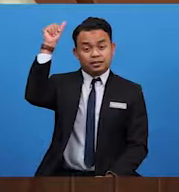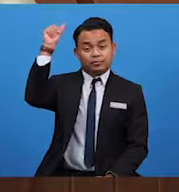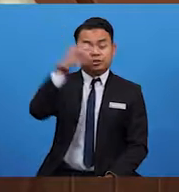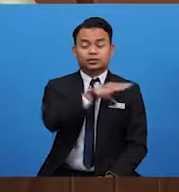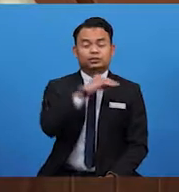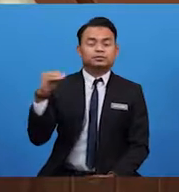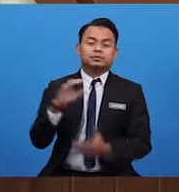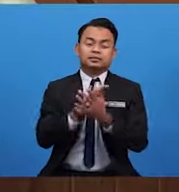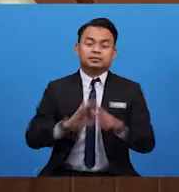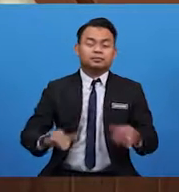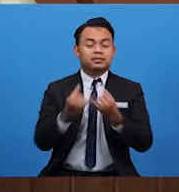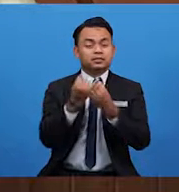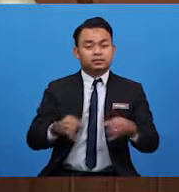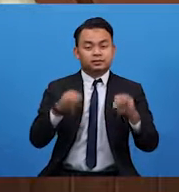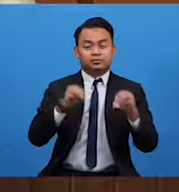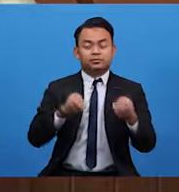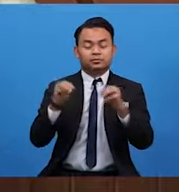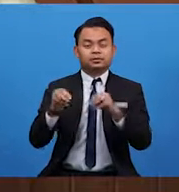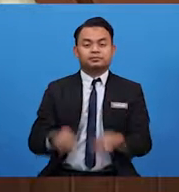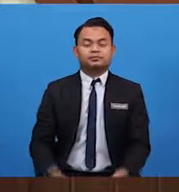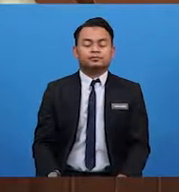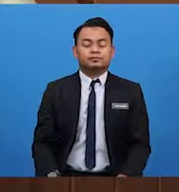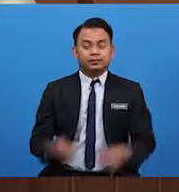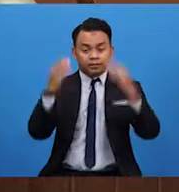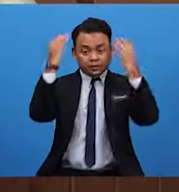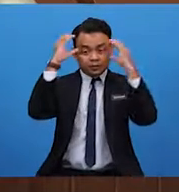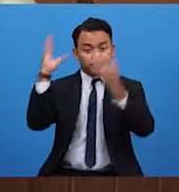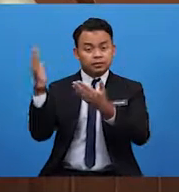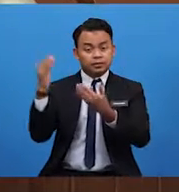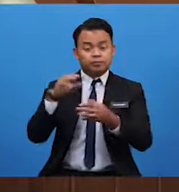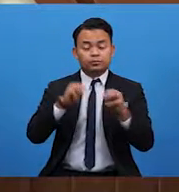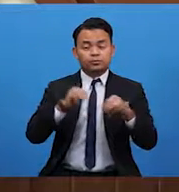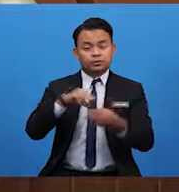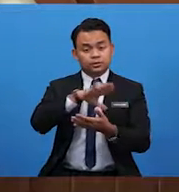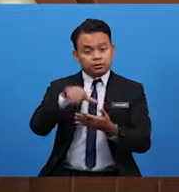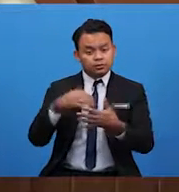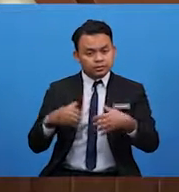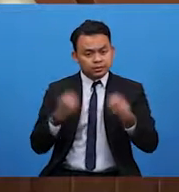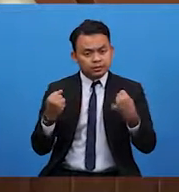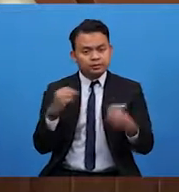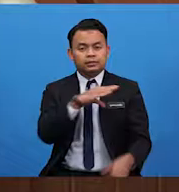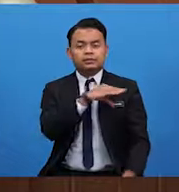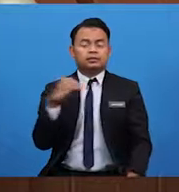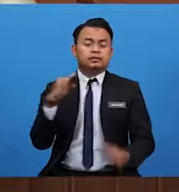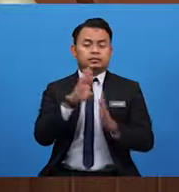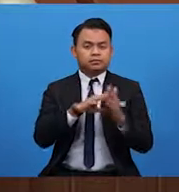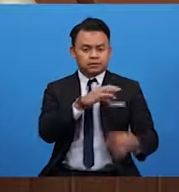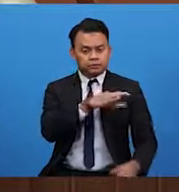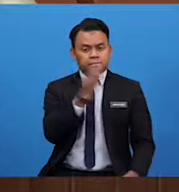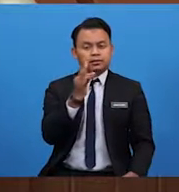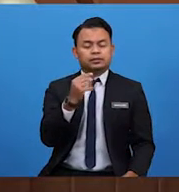Assalamualaikum dan selamat sejahtera murid-murid. Cikgu harap murid-murid semua sihat dan bersemangat untuk meneruskan